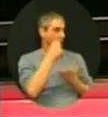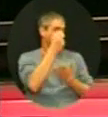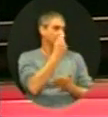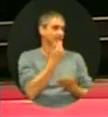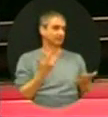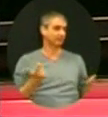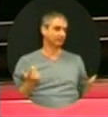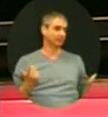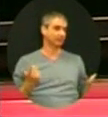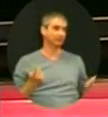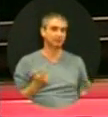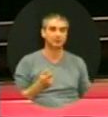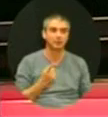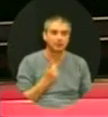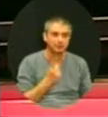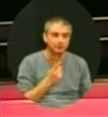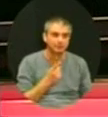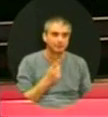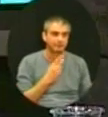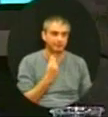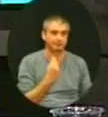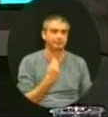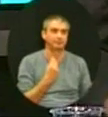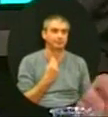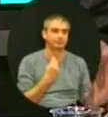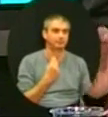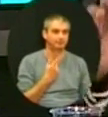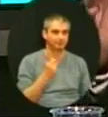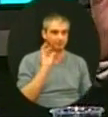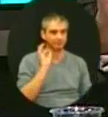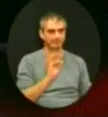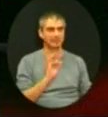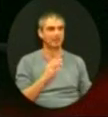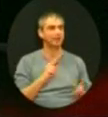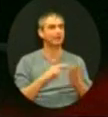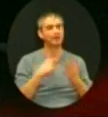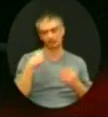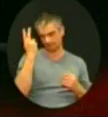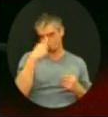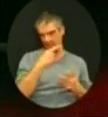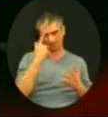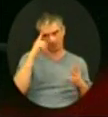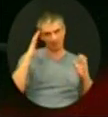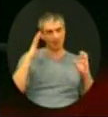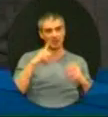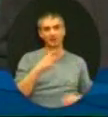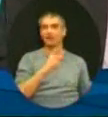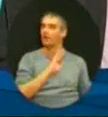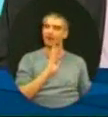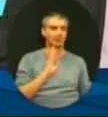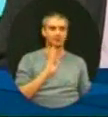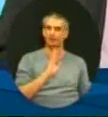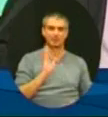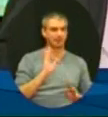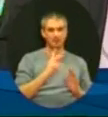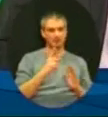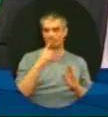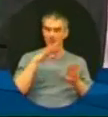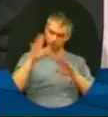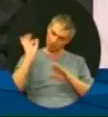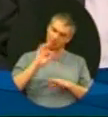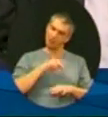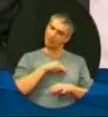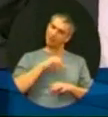גם מעבירה כסף לנושא הזה. לא, אבל אל תפתור. אבל את יישום המדיניות כרגע, אני מבינה את הממשלה, אבל העניין היא הרגולטור. אל תפתור את